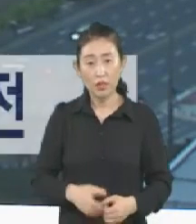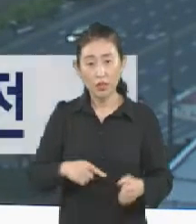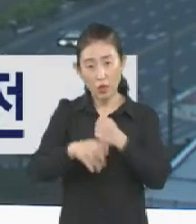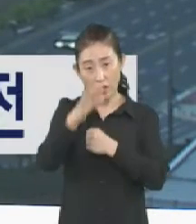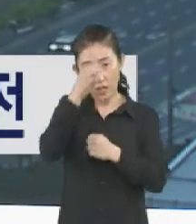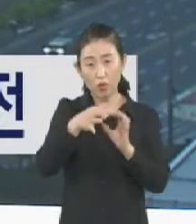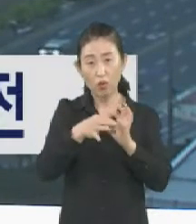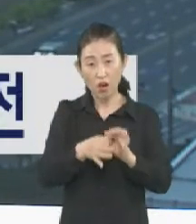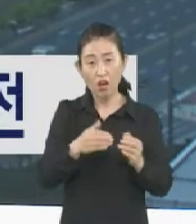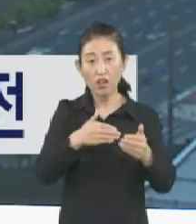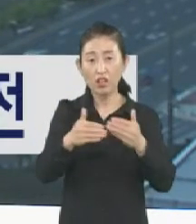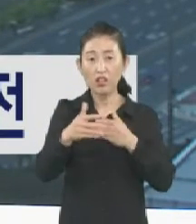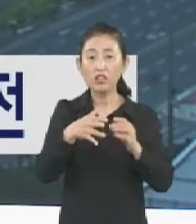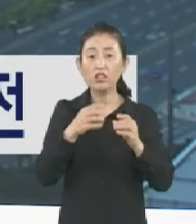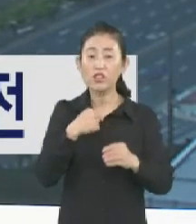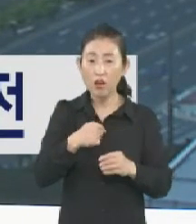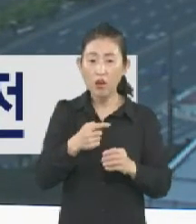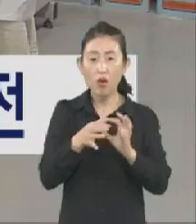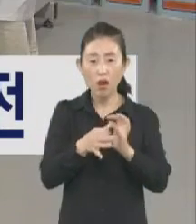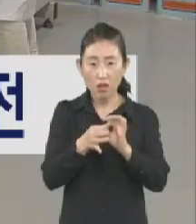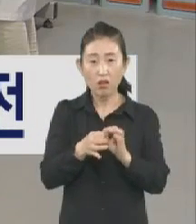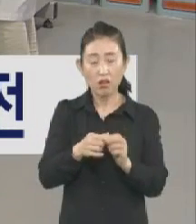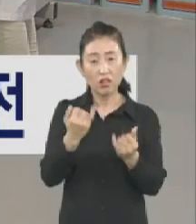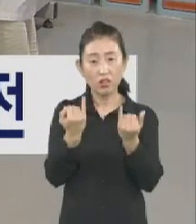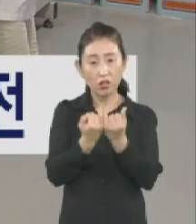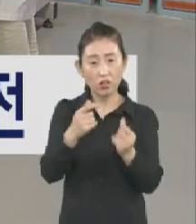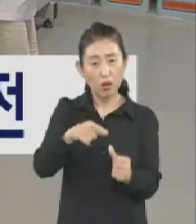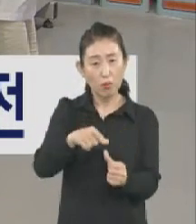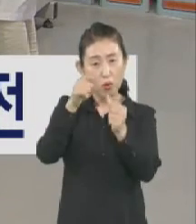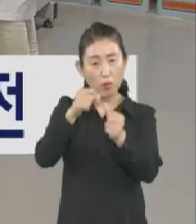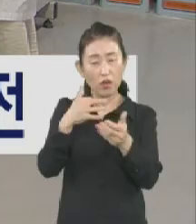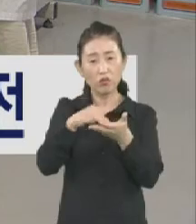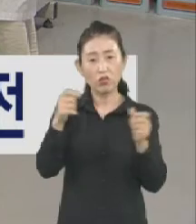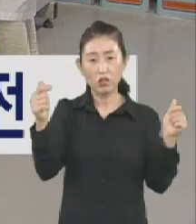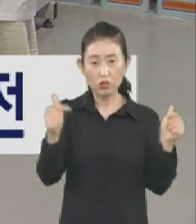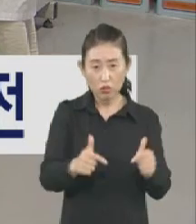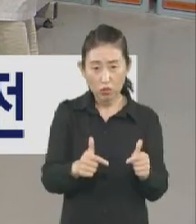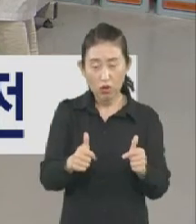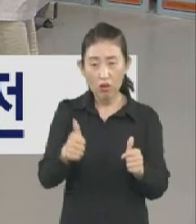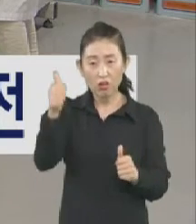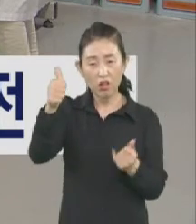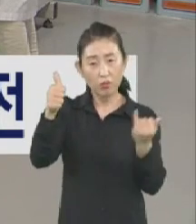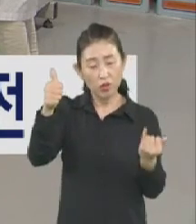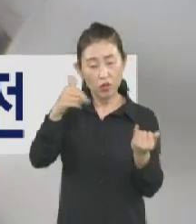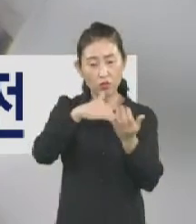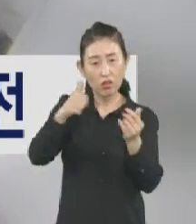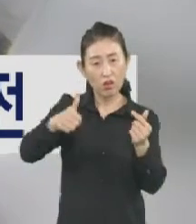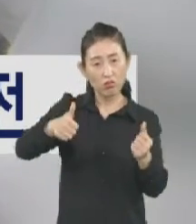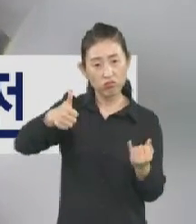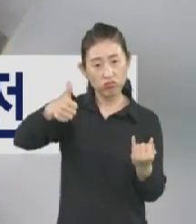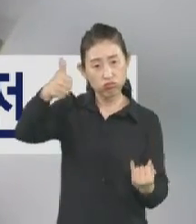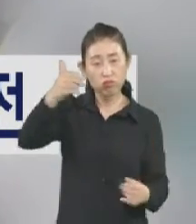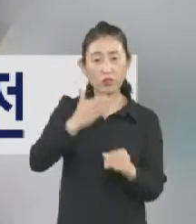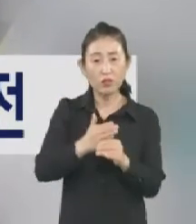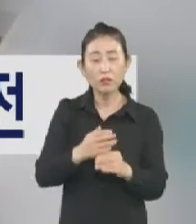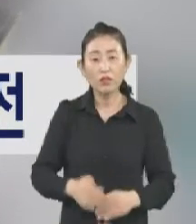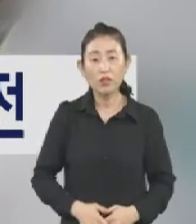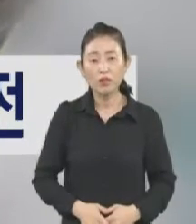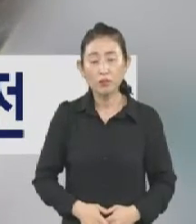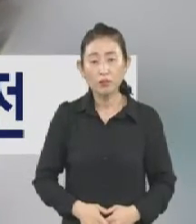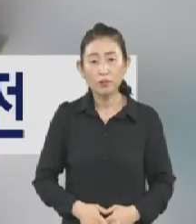과학기술계 에서도 병력 단계가 올라갈수록 여성 인력의 비율이 줄고 성별 격차가 커지는 것으로 나타났습니다